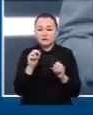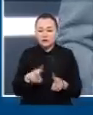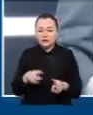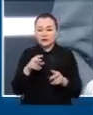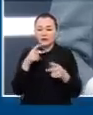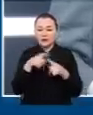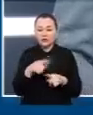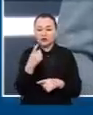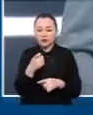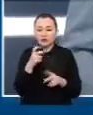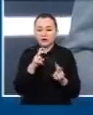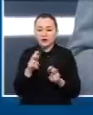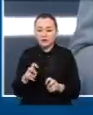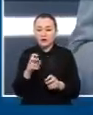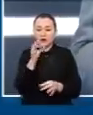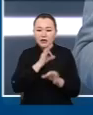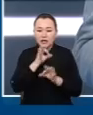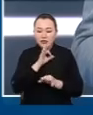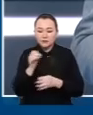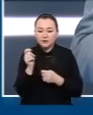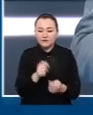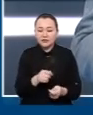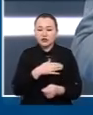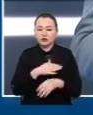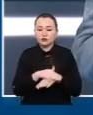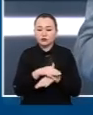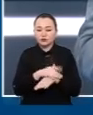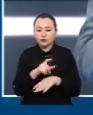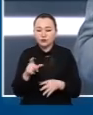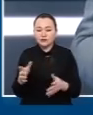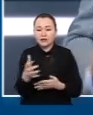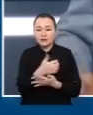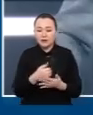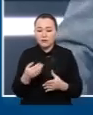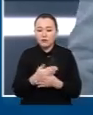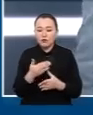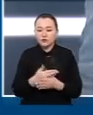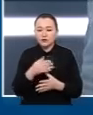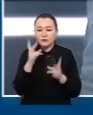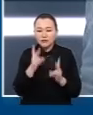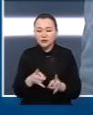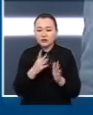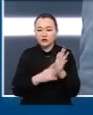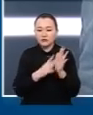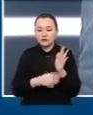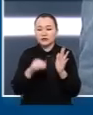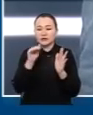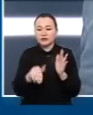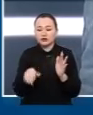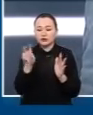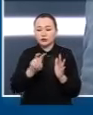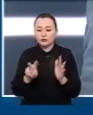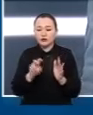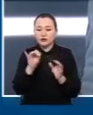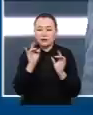более сотни наименований лекарств. А наши волонтеры уже собрали в помощь пострадавшим более 90 тысяч долларов